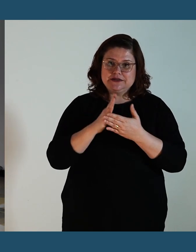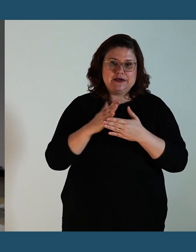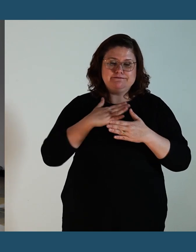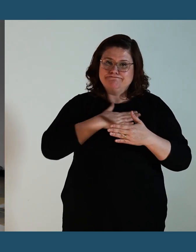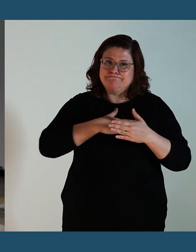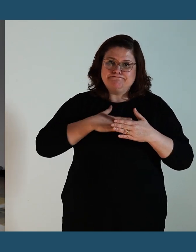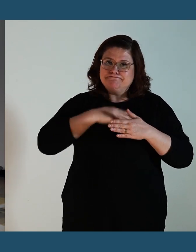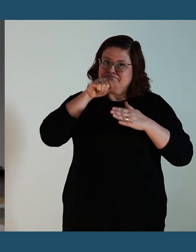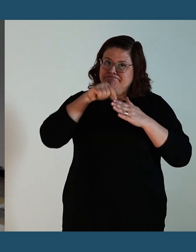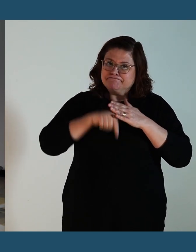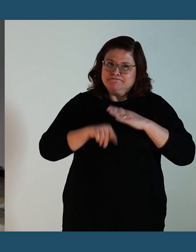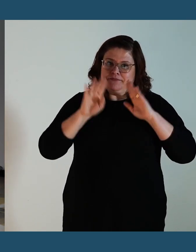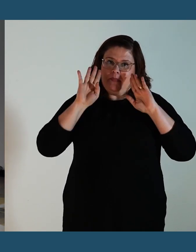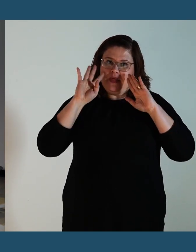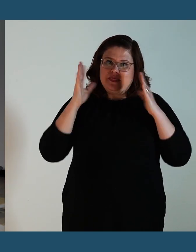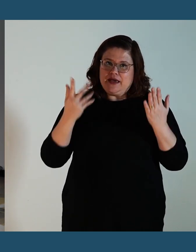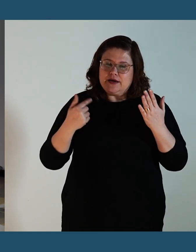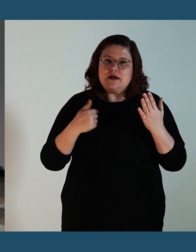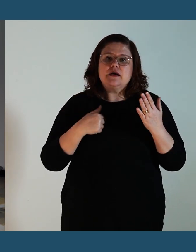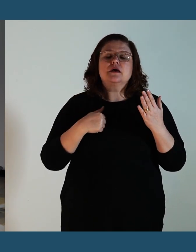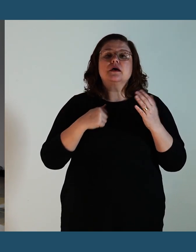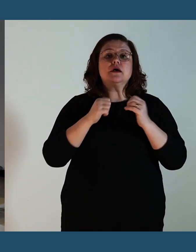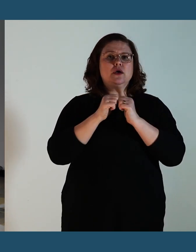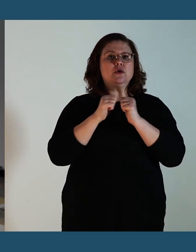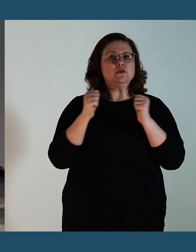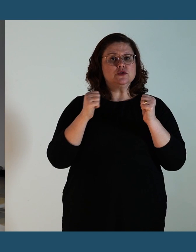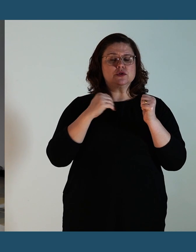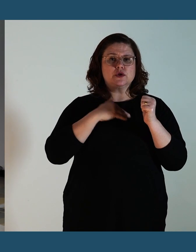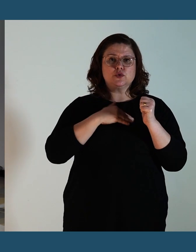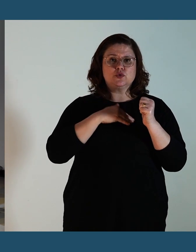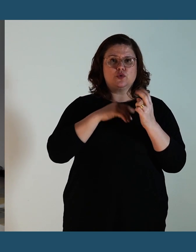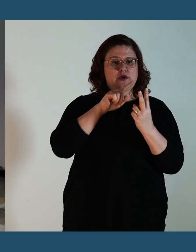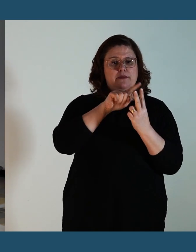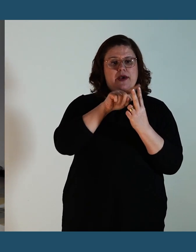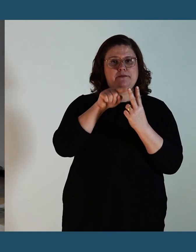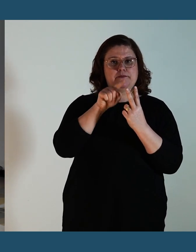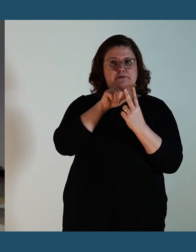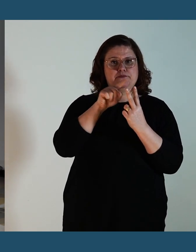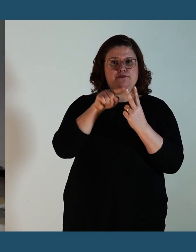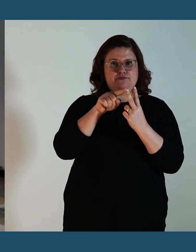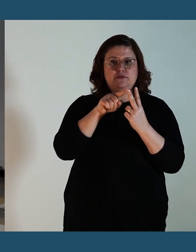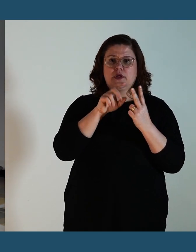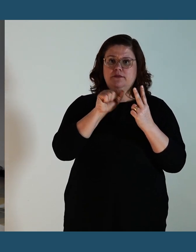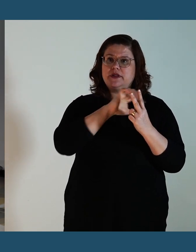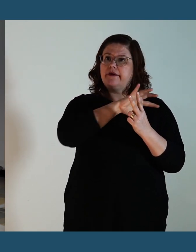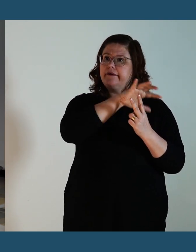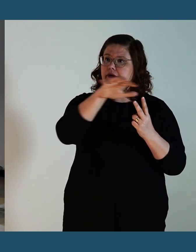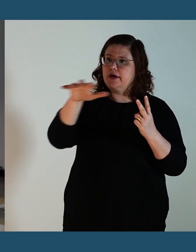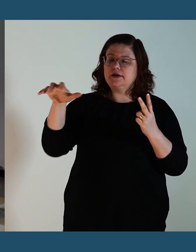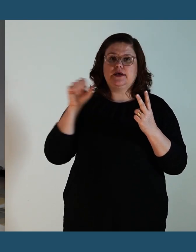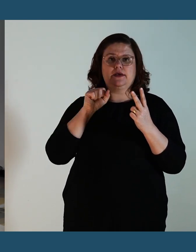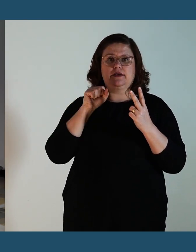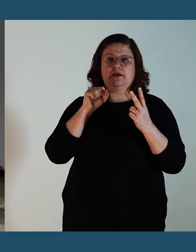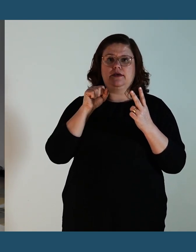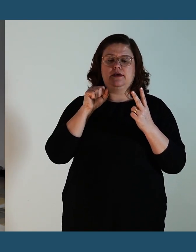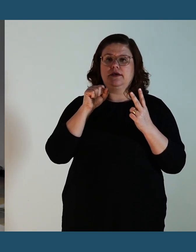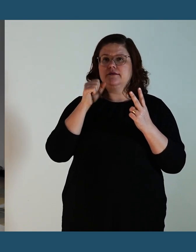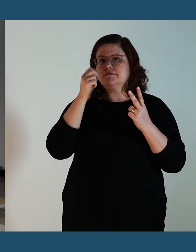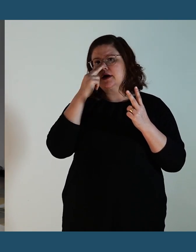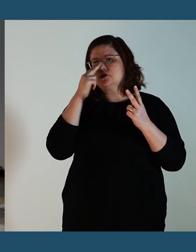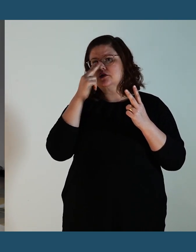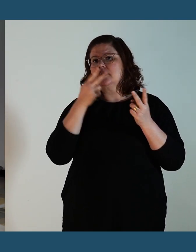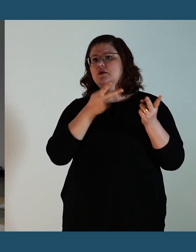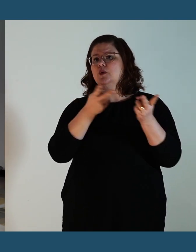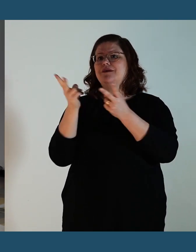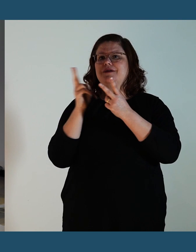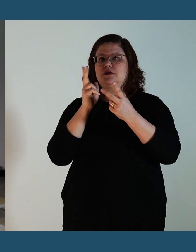tutuin asia, mutta näkisin, että nämä pitäisi niin kuin tavallaan poikkileikkaavasti sitten katsoa myös niiden yhdenvertaisuuskysymysten